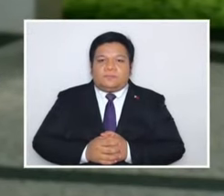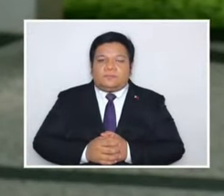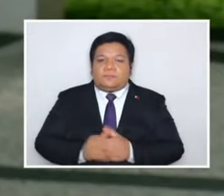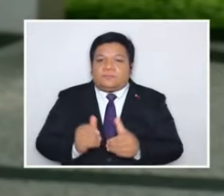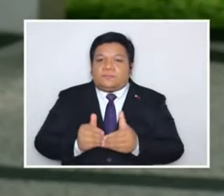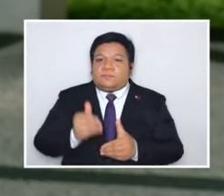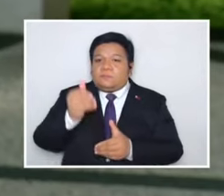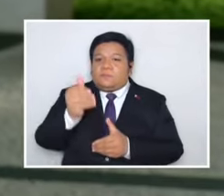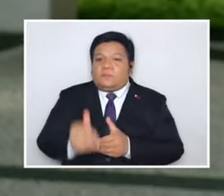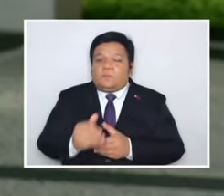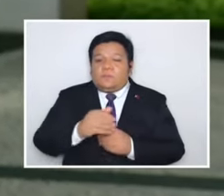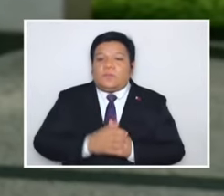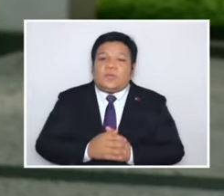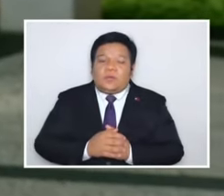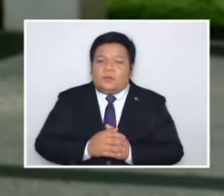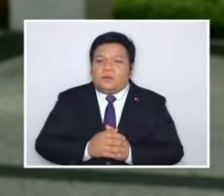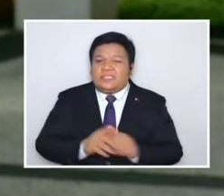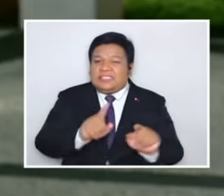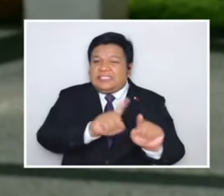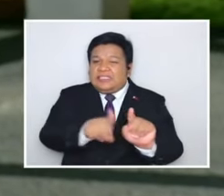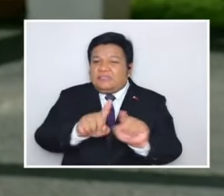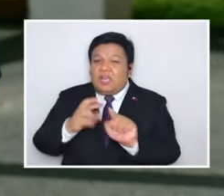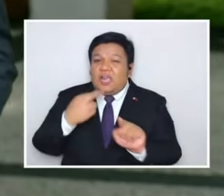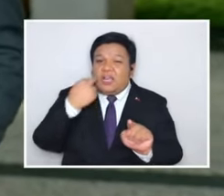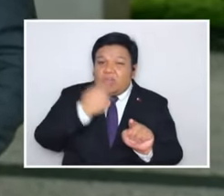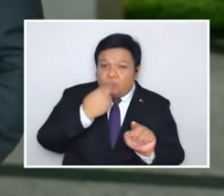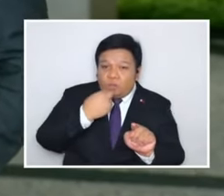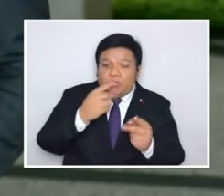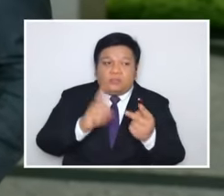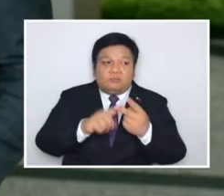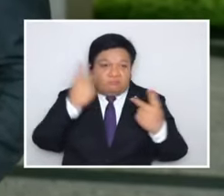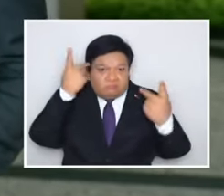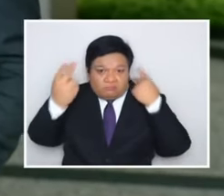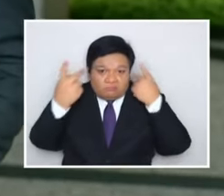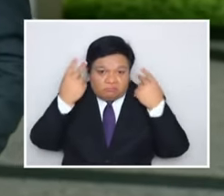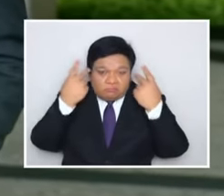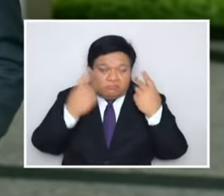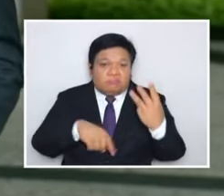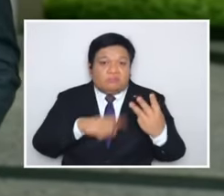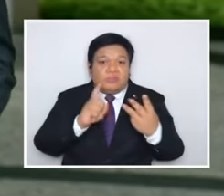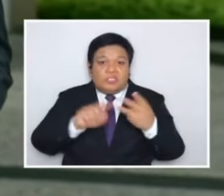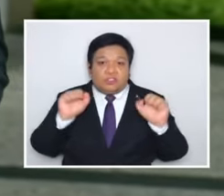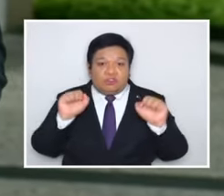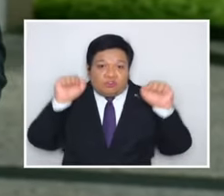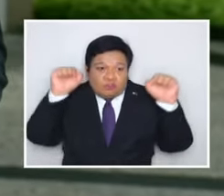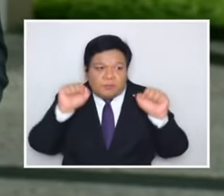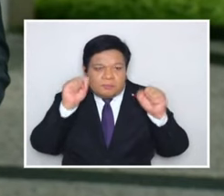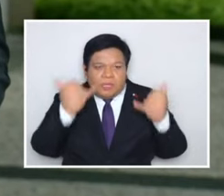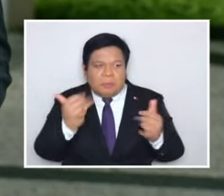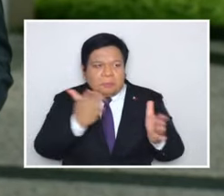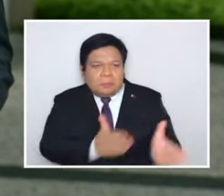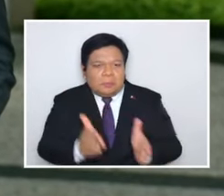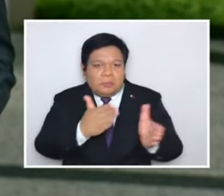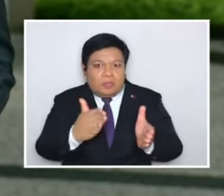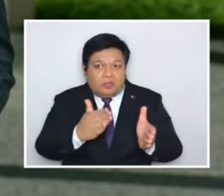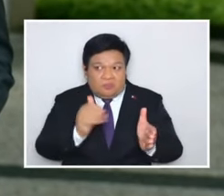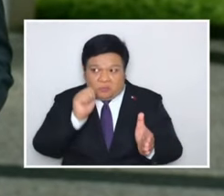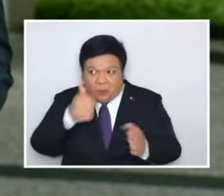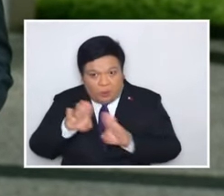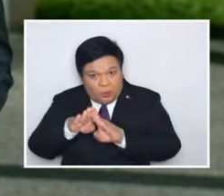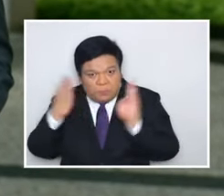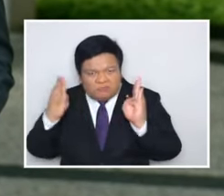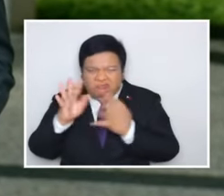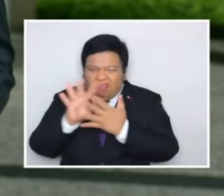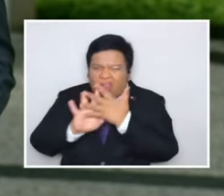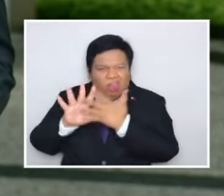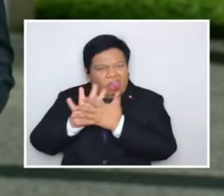Naghahanda na po ang mga restaurant, salon, barbershop at gym kahit wala pang linaw kung magbubuka sila bukas sa simula